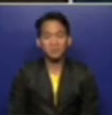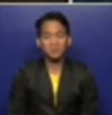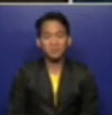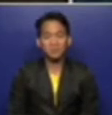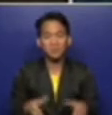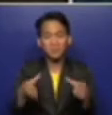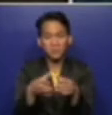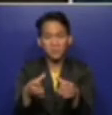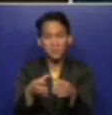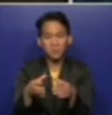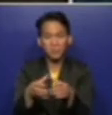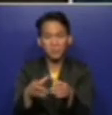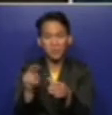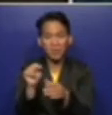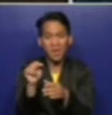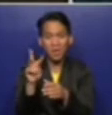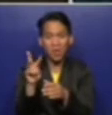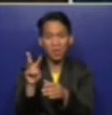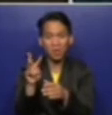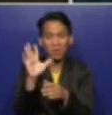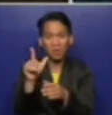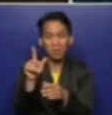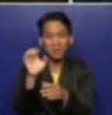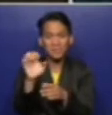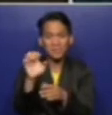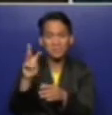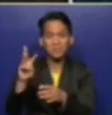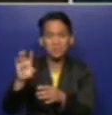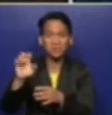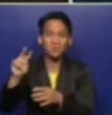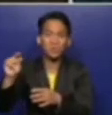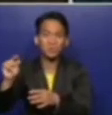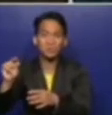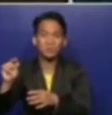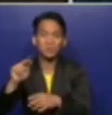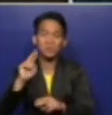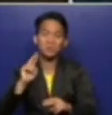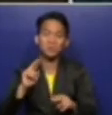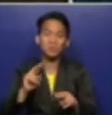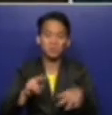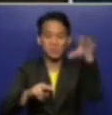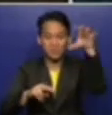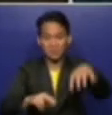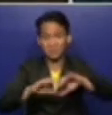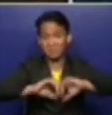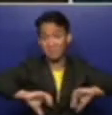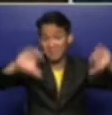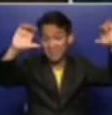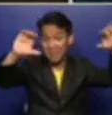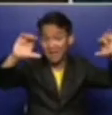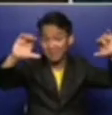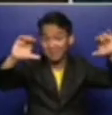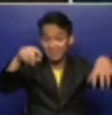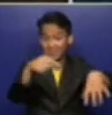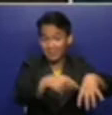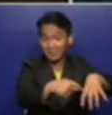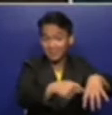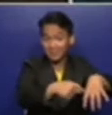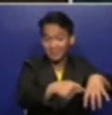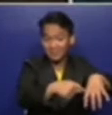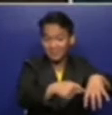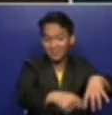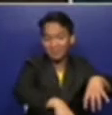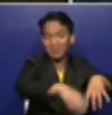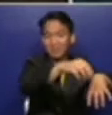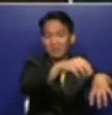ชีวินหรือ New Life Network ที่นั่งอดข้าวอยู่ข้างๆทำเนียบคือนี่คือ4กลุ่มครับเหตุที่ผมยกให้ท่านประธานดูเนี่ยเ